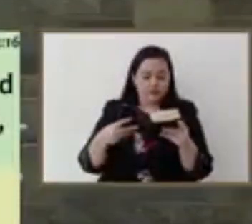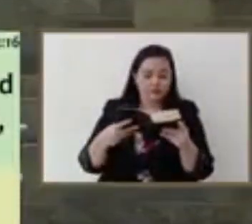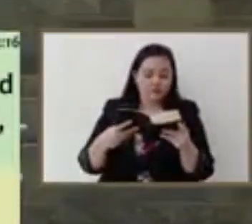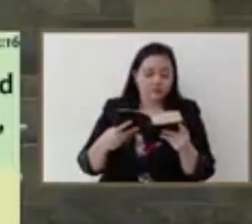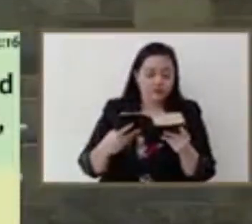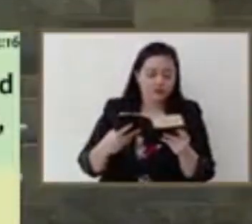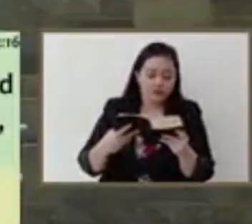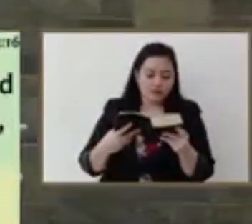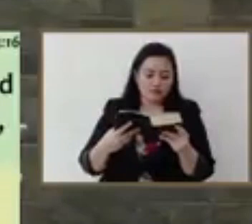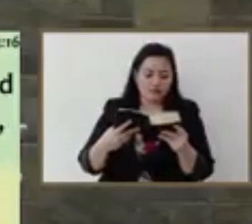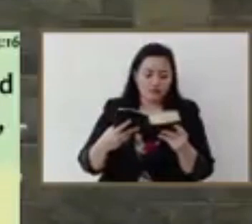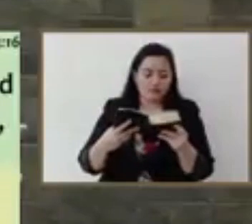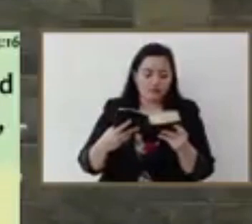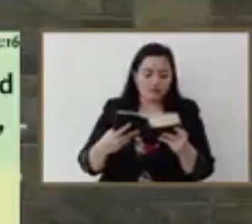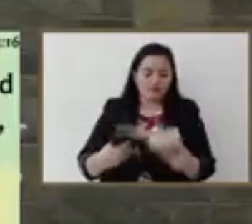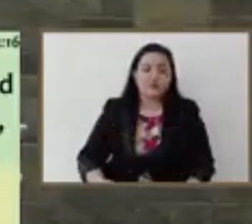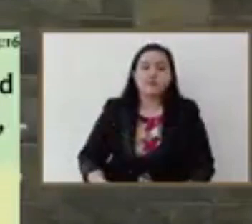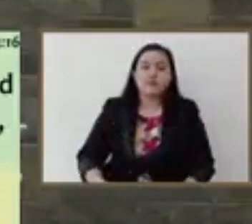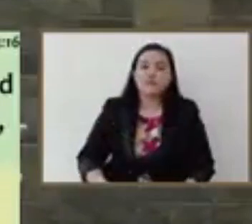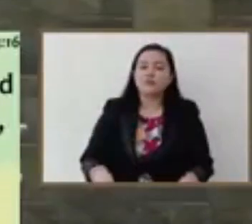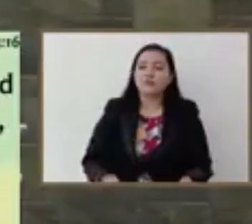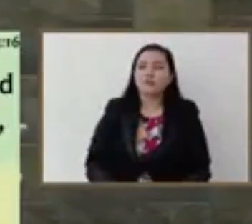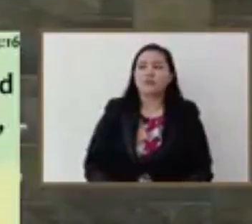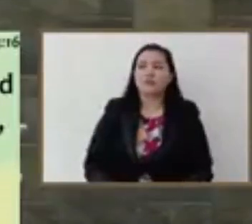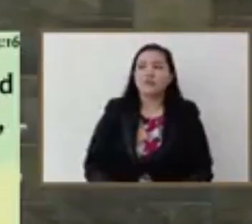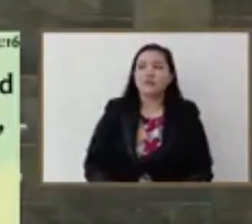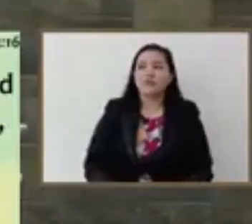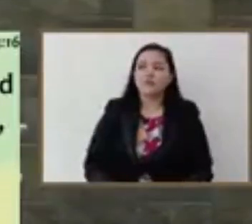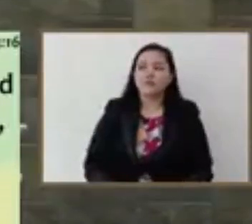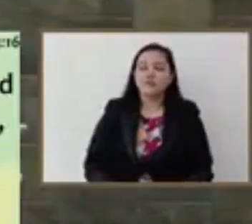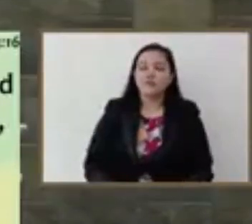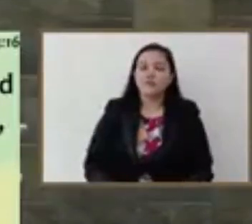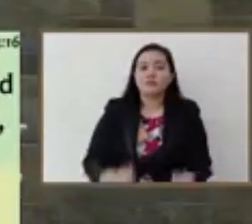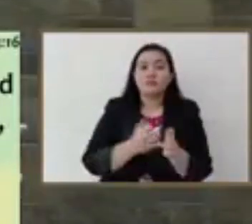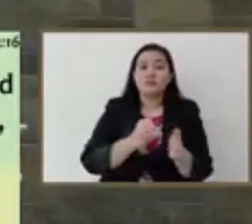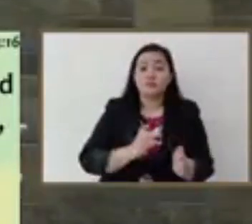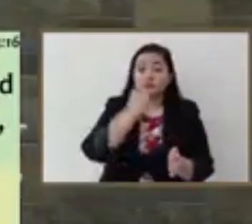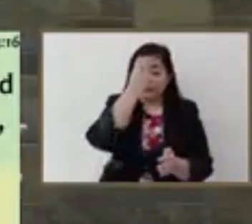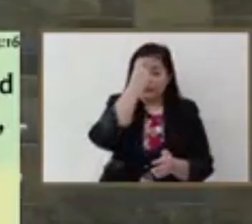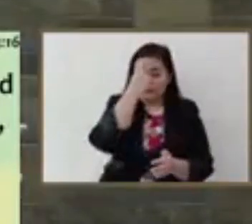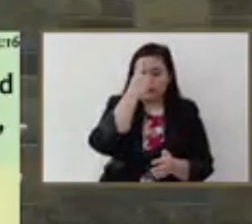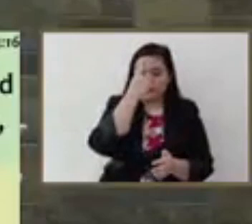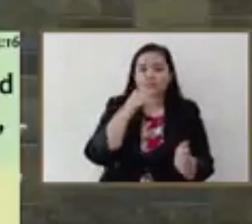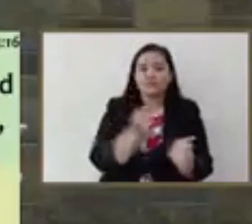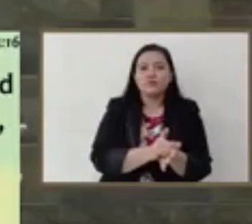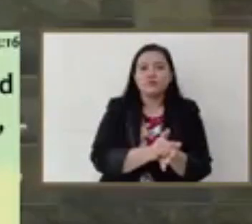one another. Now, it is understood, brethren, that when we teach and